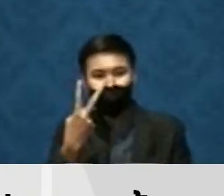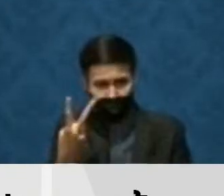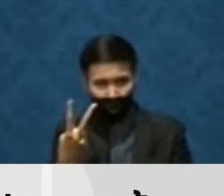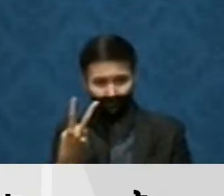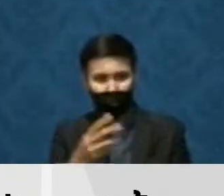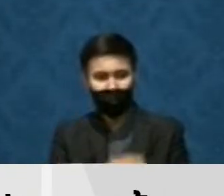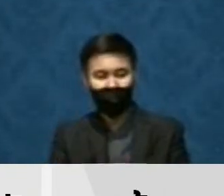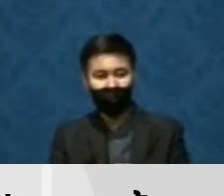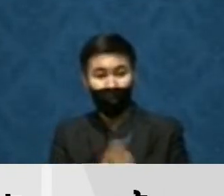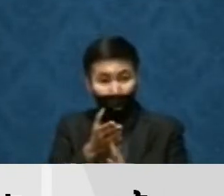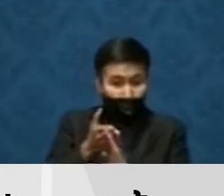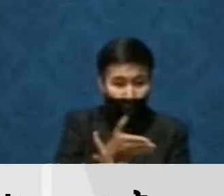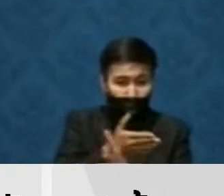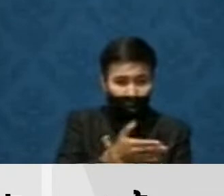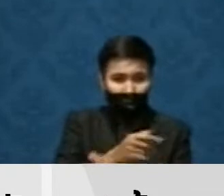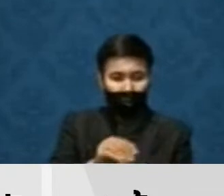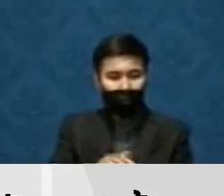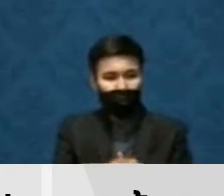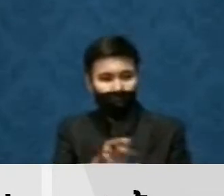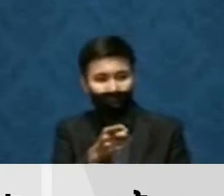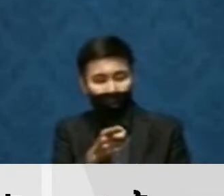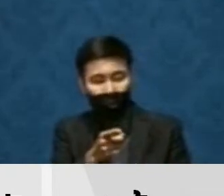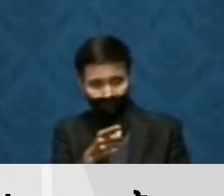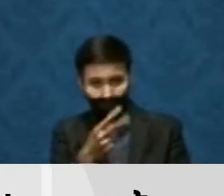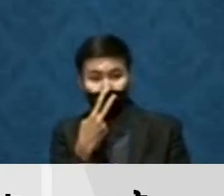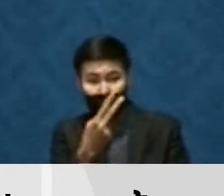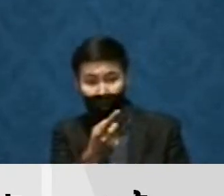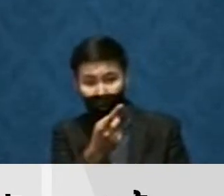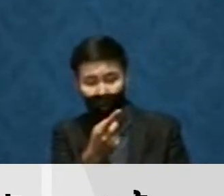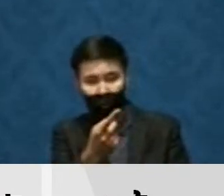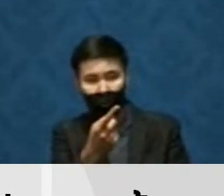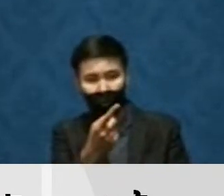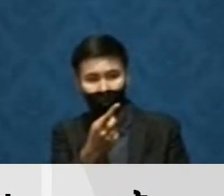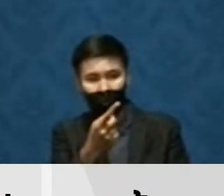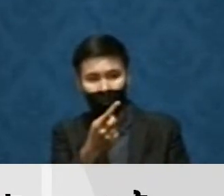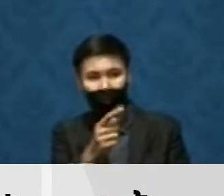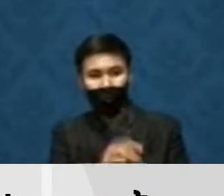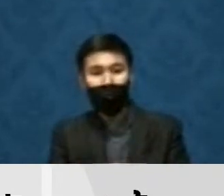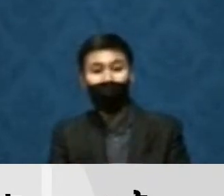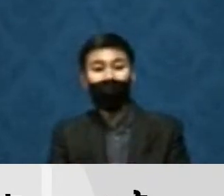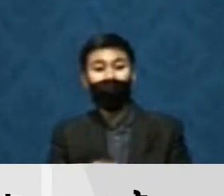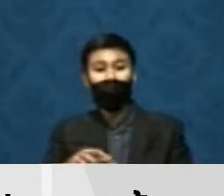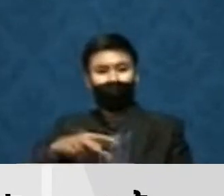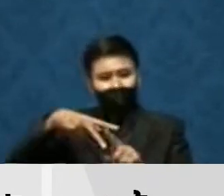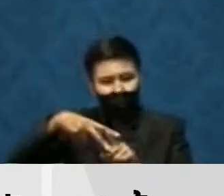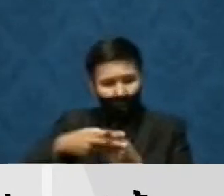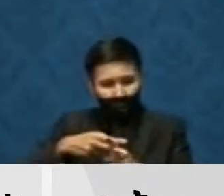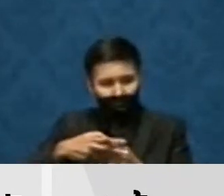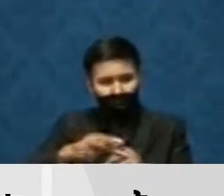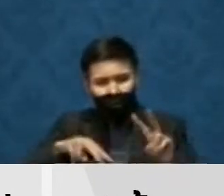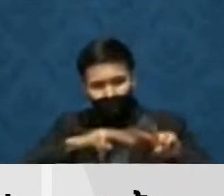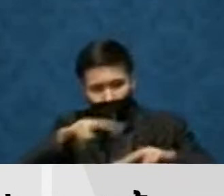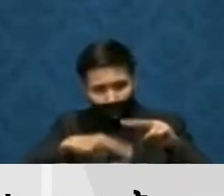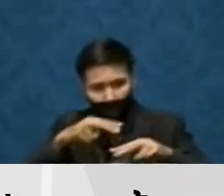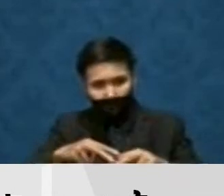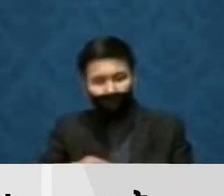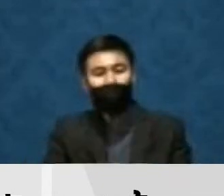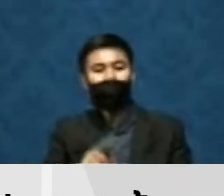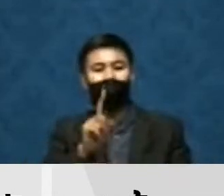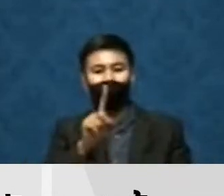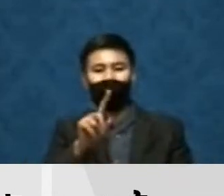ขอนั่งตัดไปก่อนครับหน้าก่อนนี้ก่อนนะครับคันนี้เนี่ยเข้ารถ 3ปีละ 1แสนบาททุก